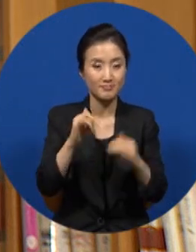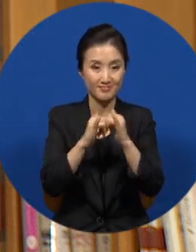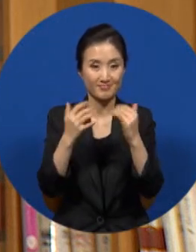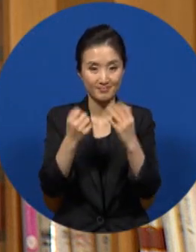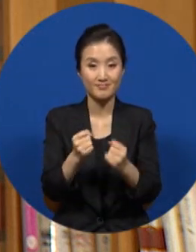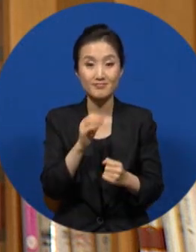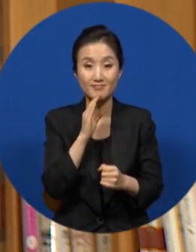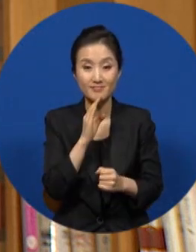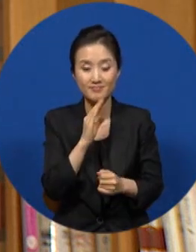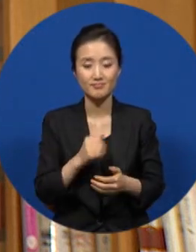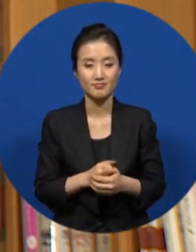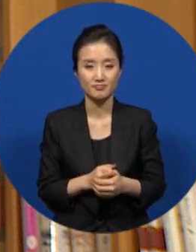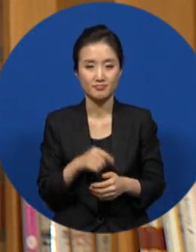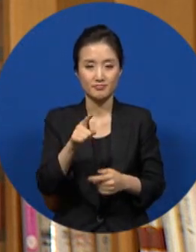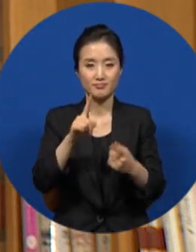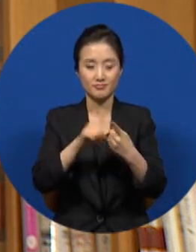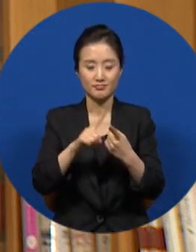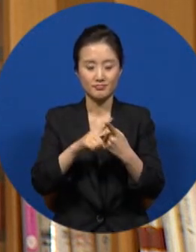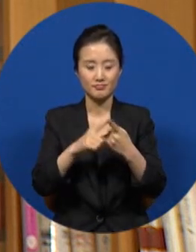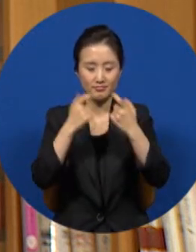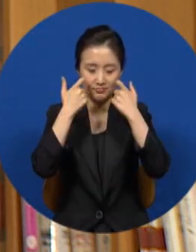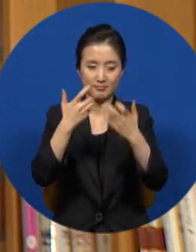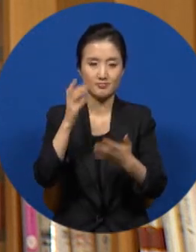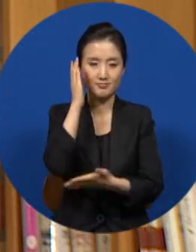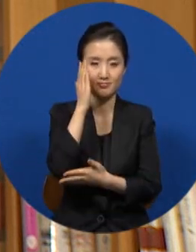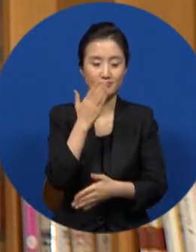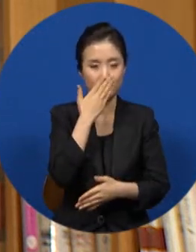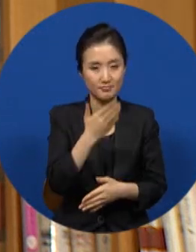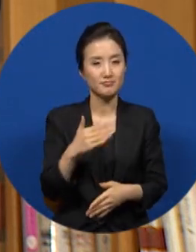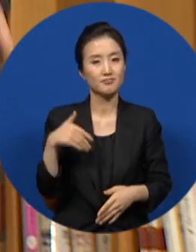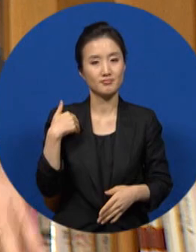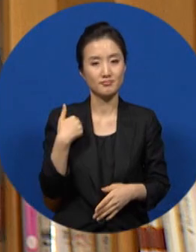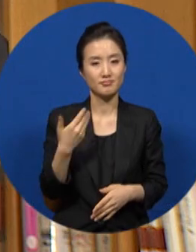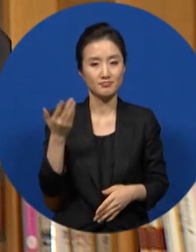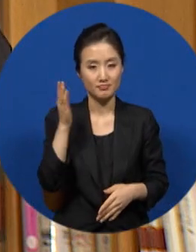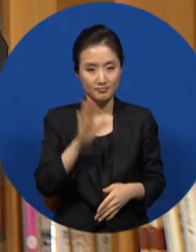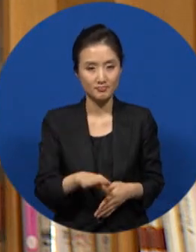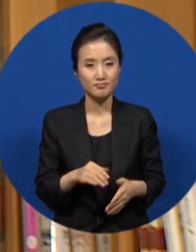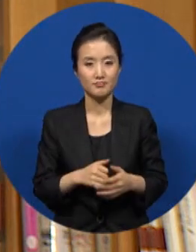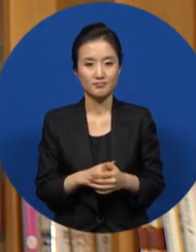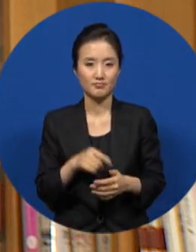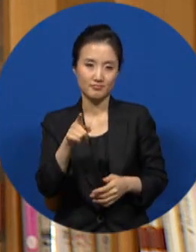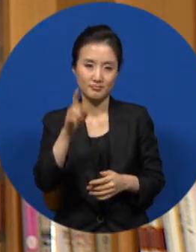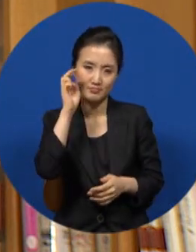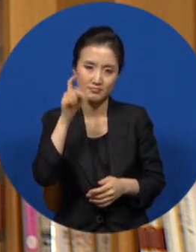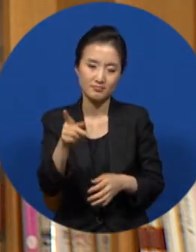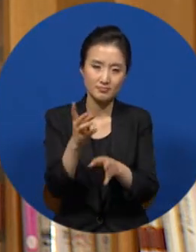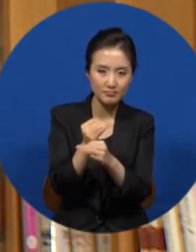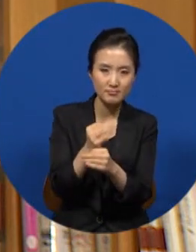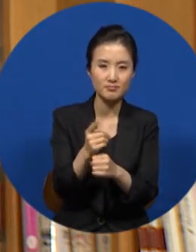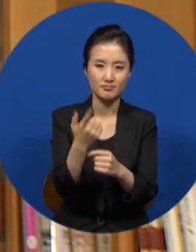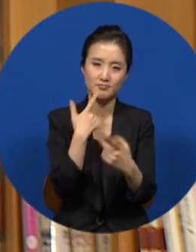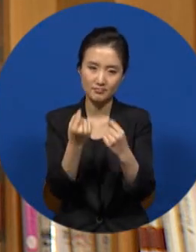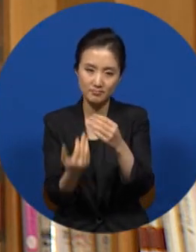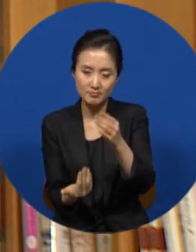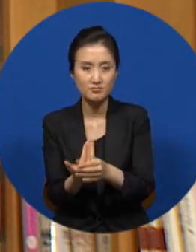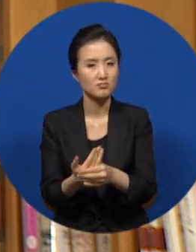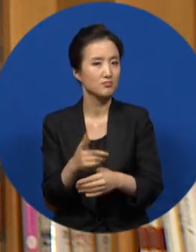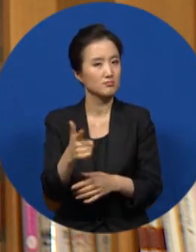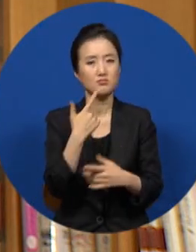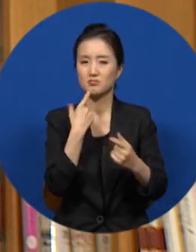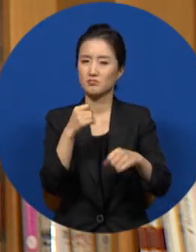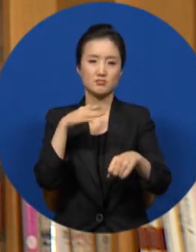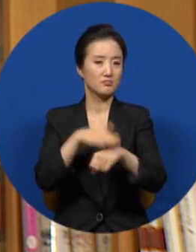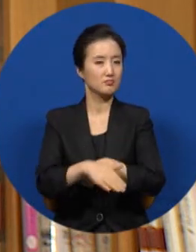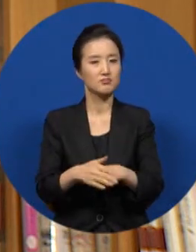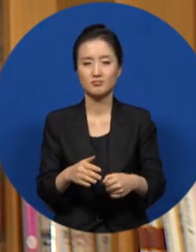추상화시켜서 또는 형상화시켜서 얘기할 수는 있어도 그거를 몇 년 몇 월 달에 구체적으로 일어난다 이렇게 없어요. 사주가 기둥이 네